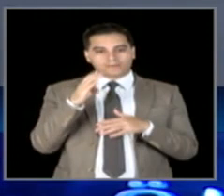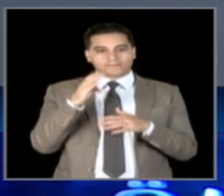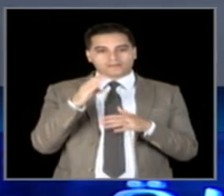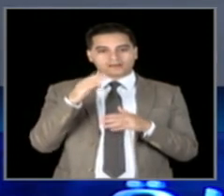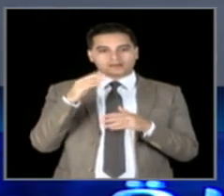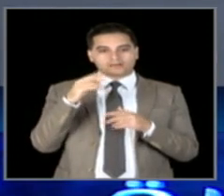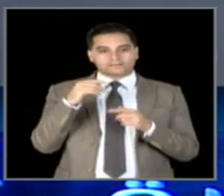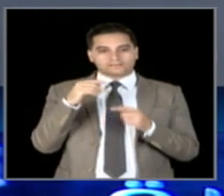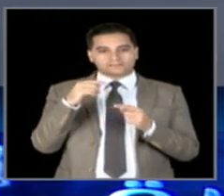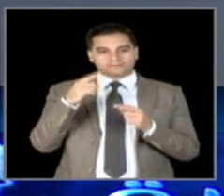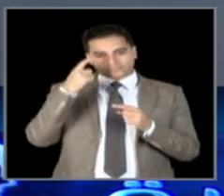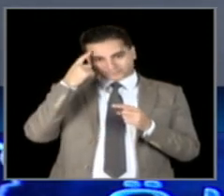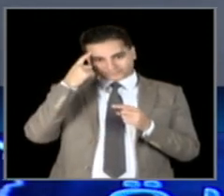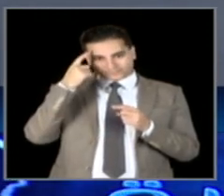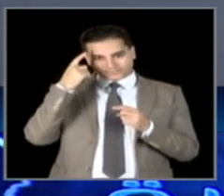لوزون؟